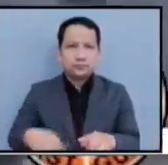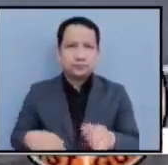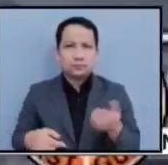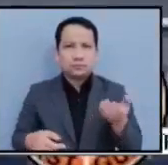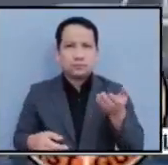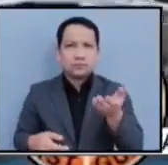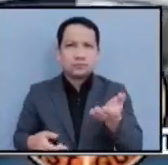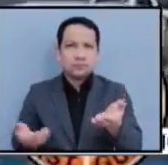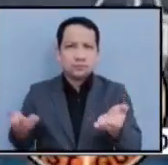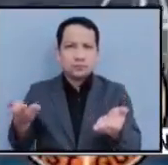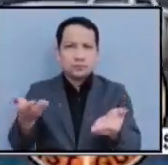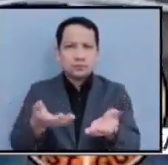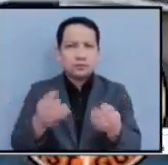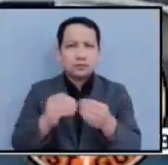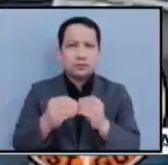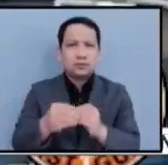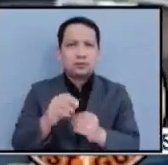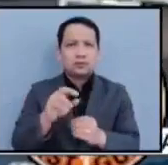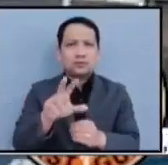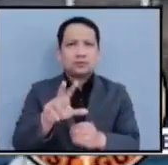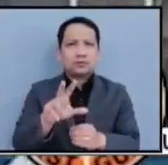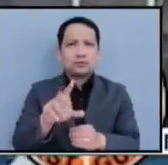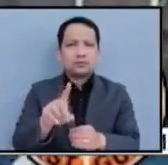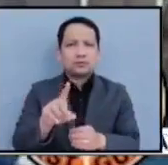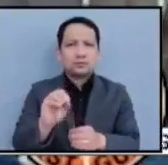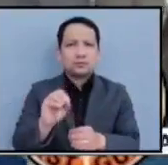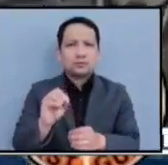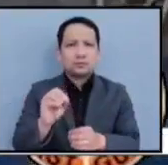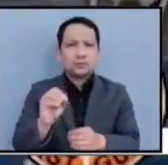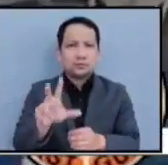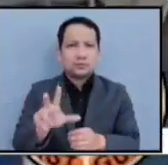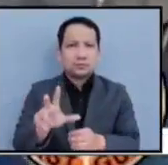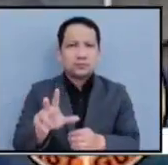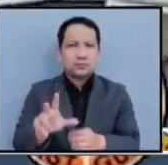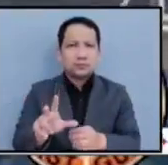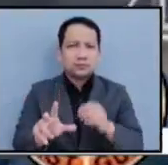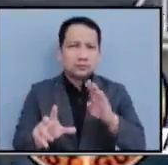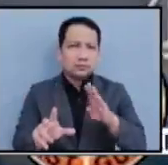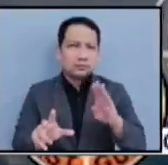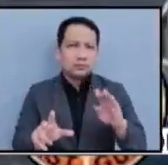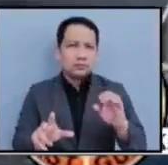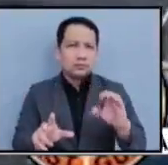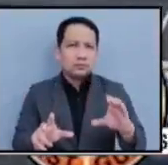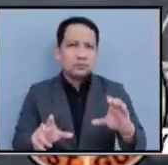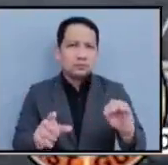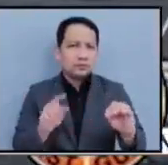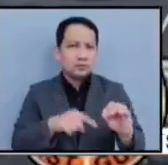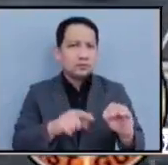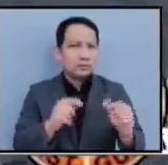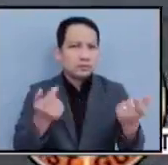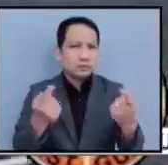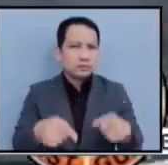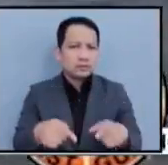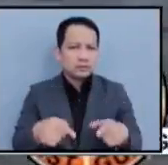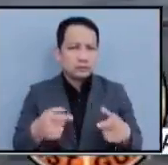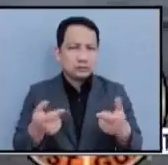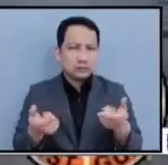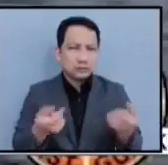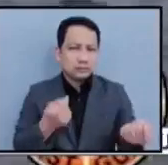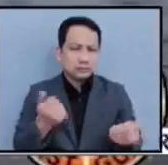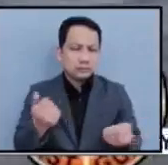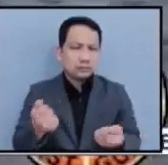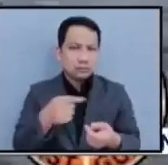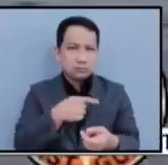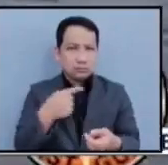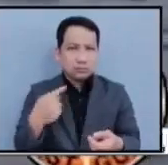Boeing number 3103 na galing pa ng Baho de Masinloc. Hindi pa dito natapos ang aktibidad ng China laban sa